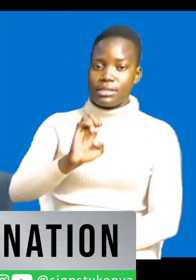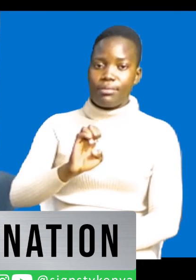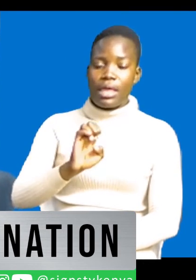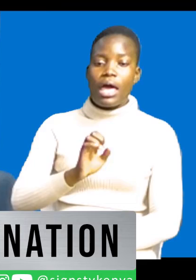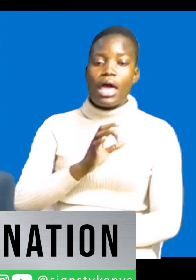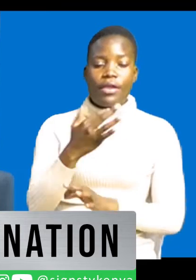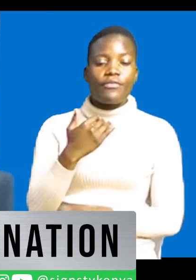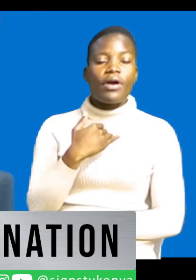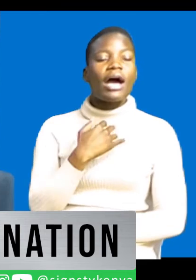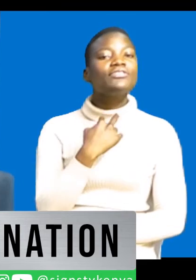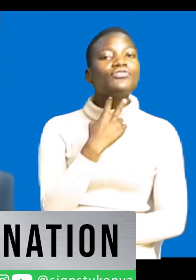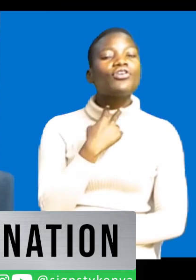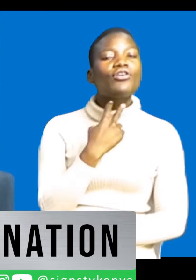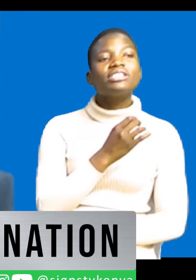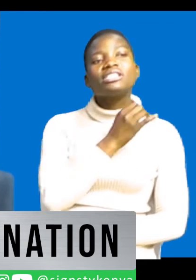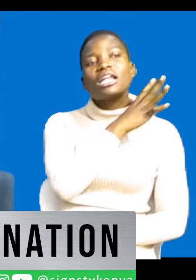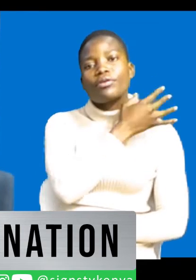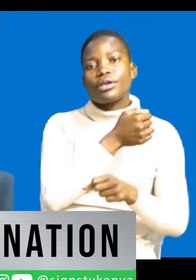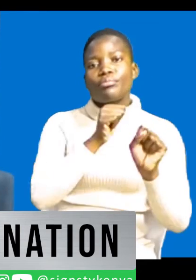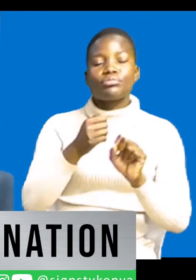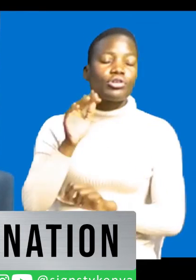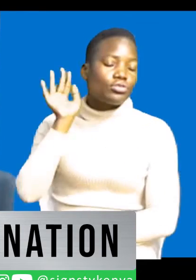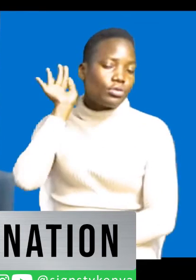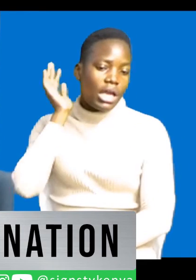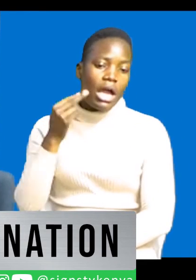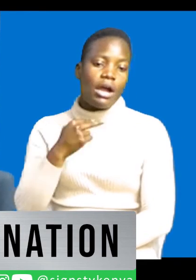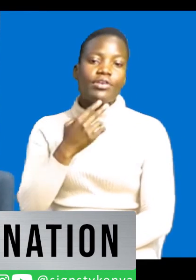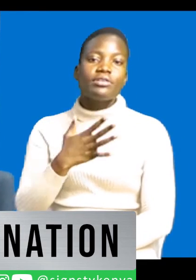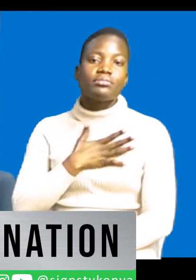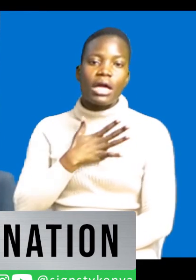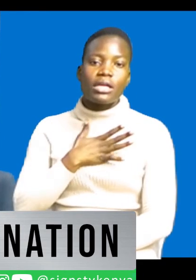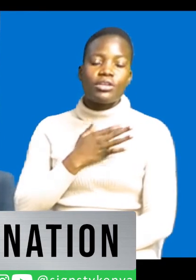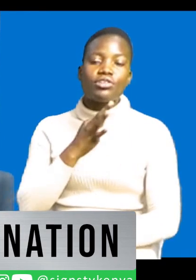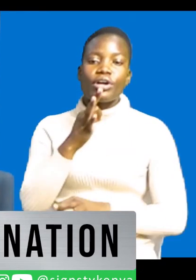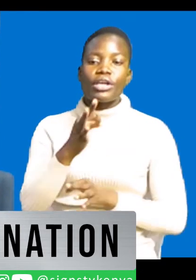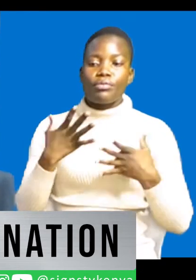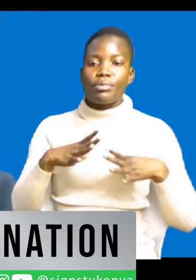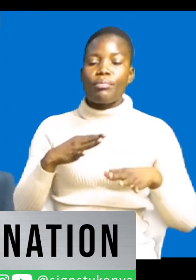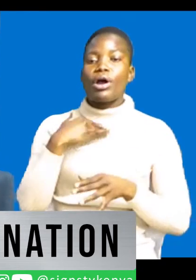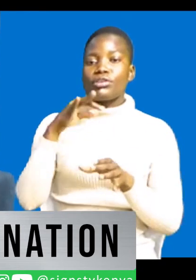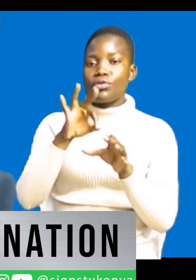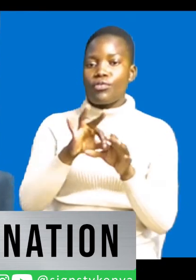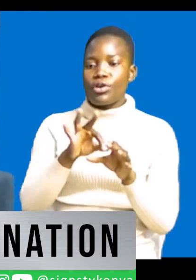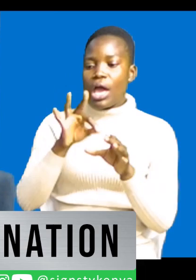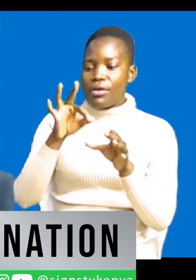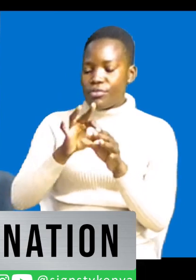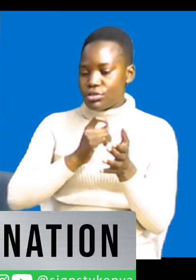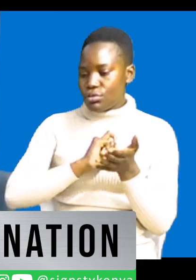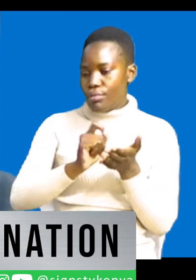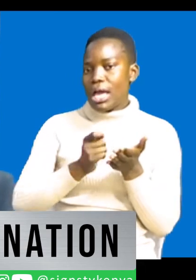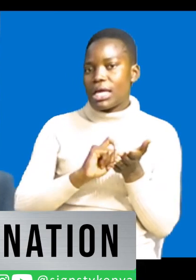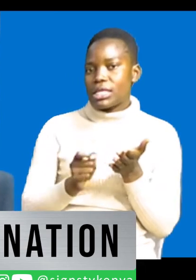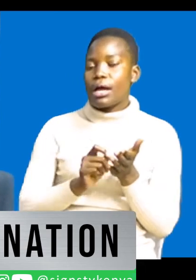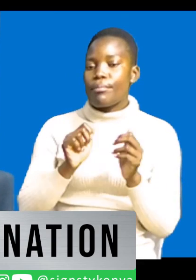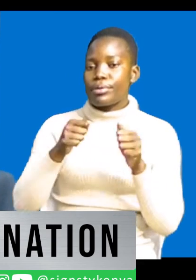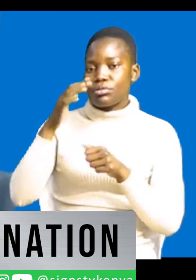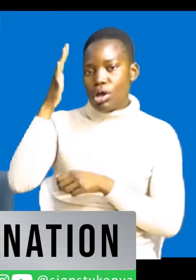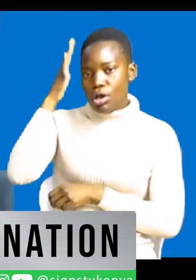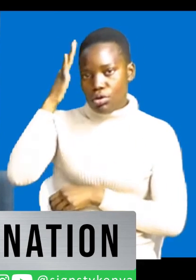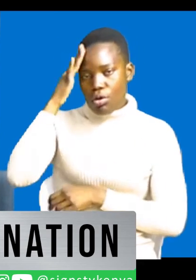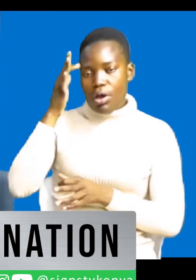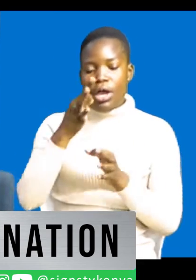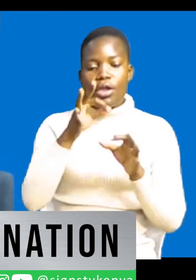kweli? That is not fair. It should be kila mtu akitaka kuvote, una vote kama umeandika. Ndio tujue